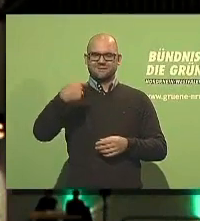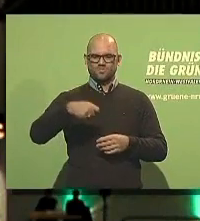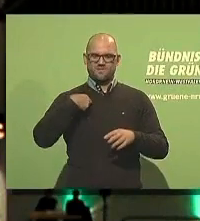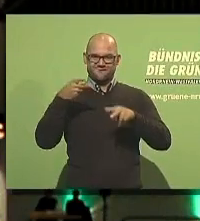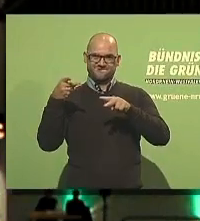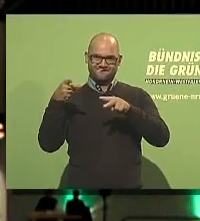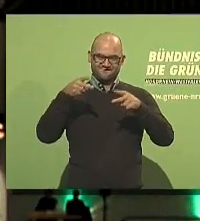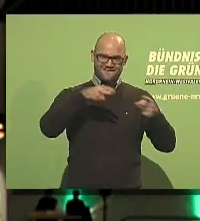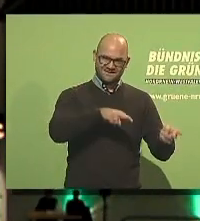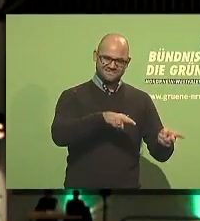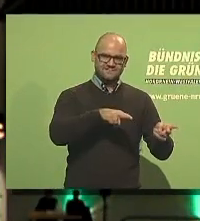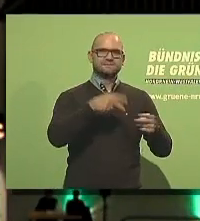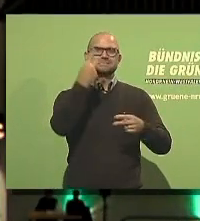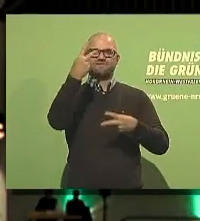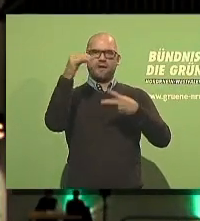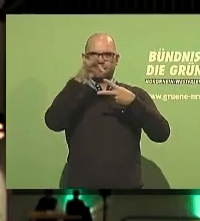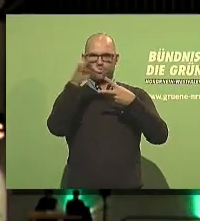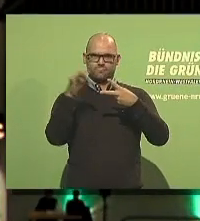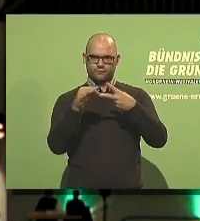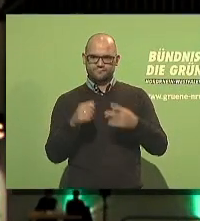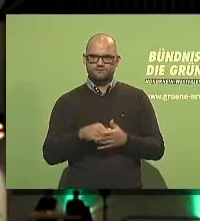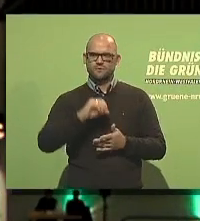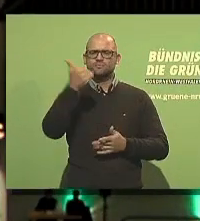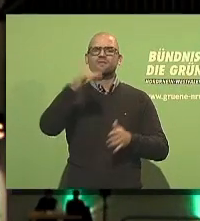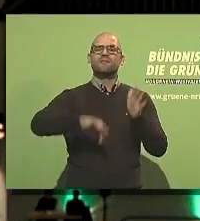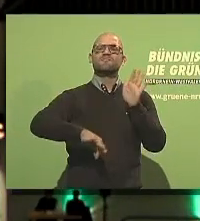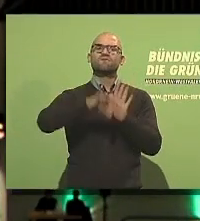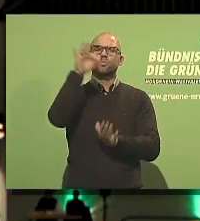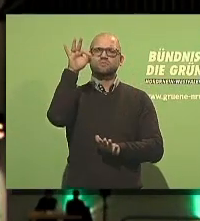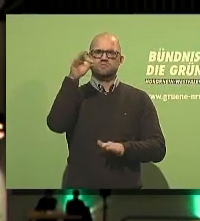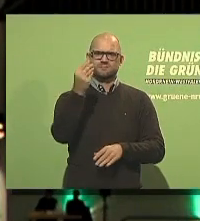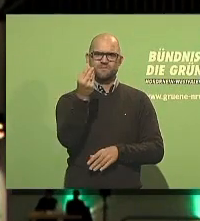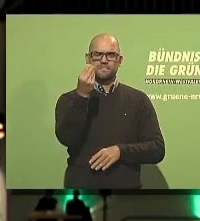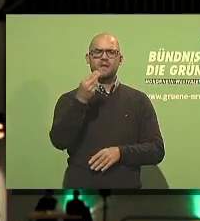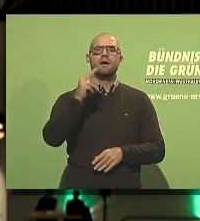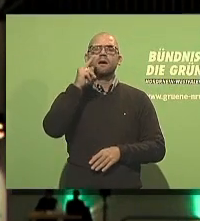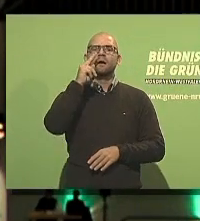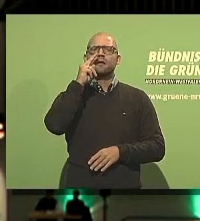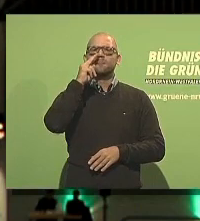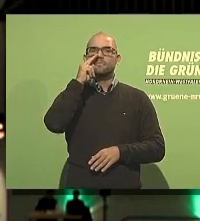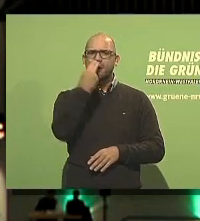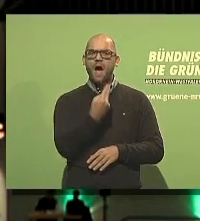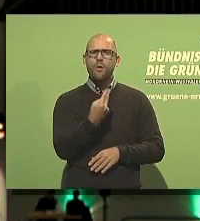vollziehen. Zunächst einmal haben wir eine Fundsache. Es ist ein braunes